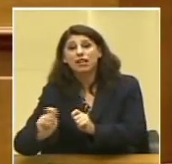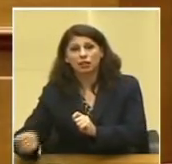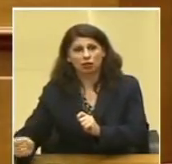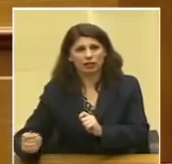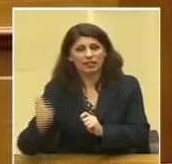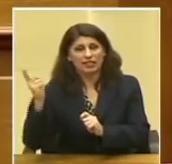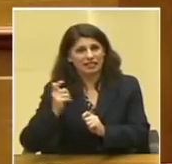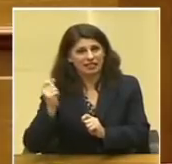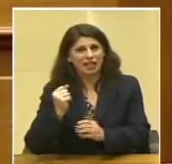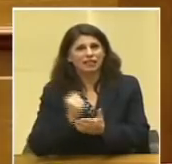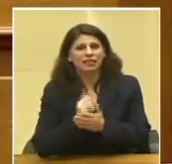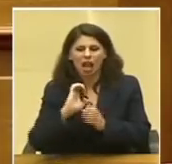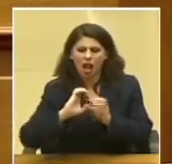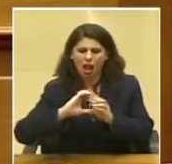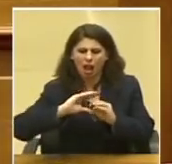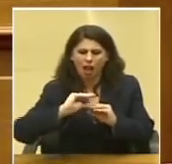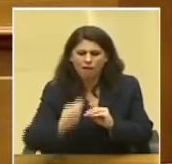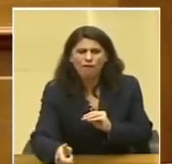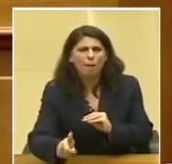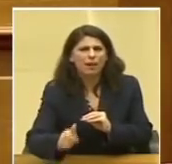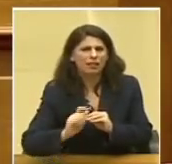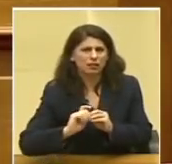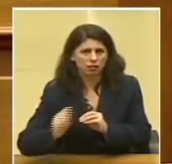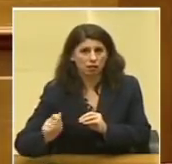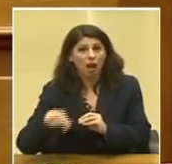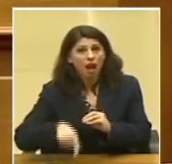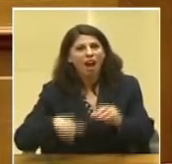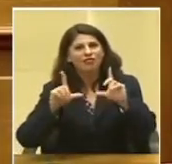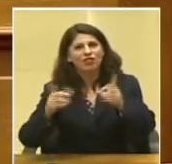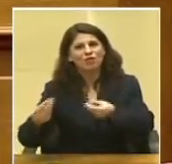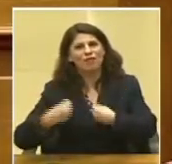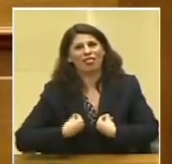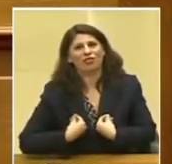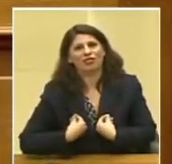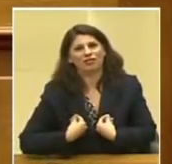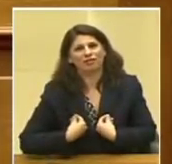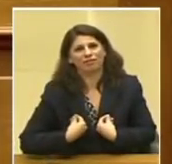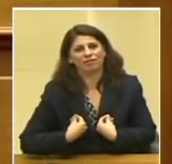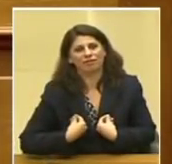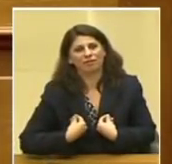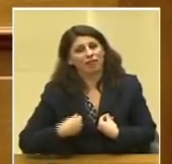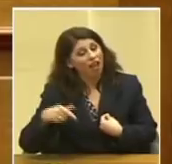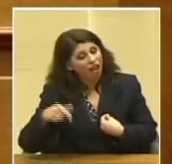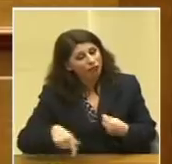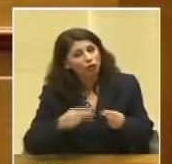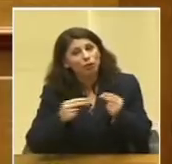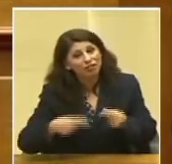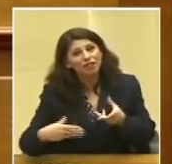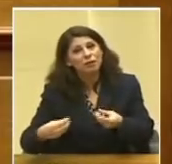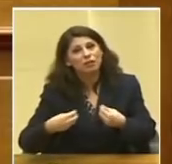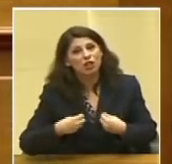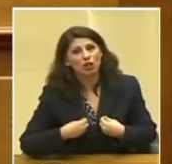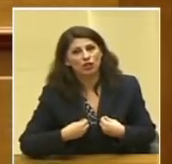εφάπαξ. Αυτή την εικόνα παραλάβαμε. Και μάλιστα, όχι